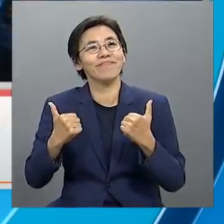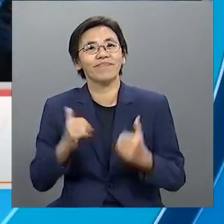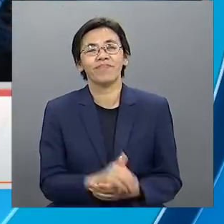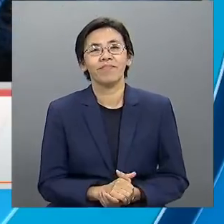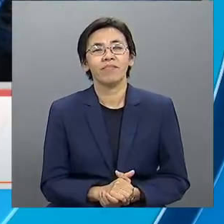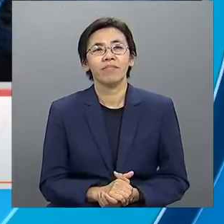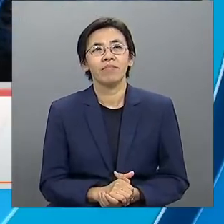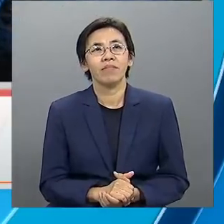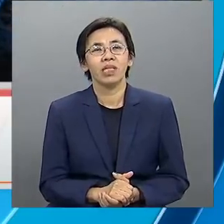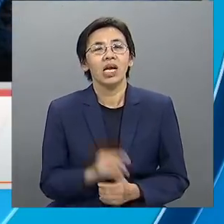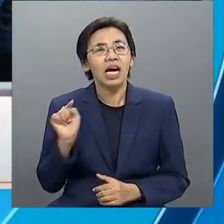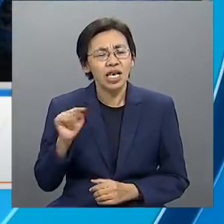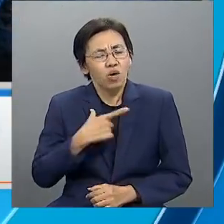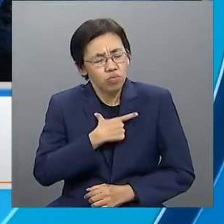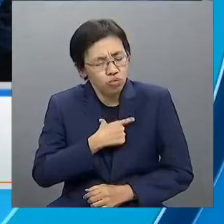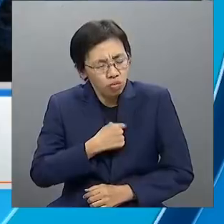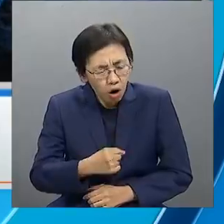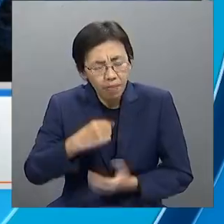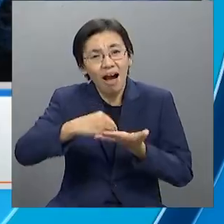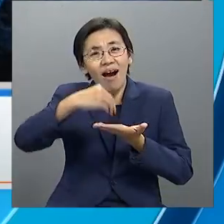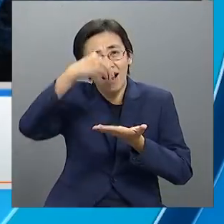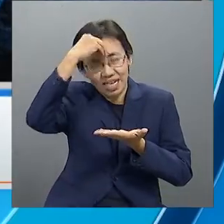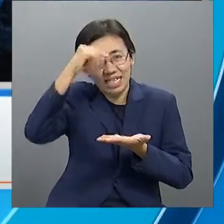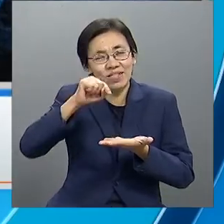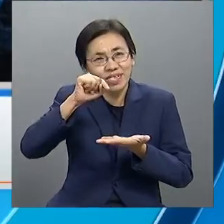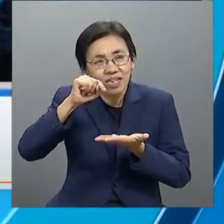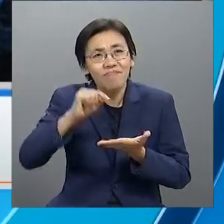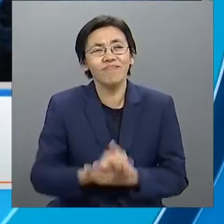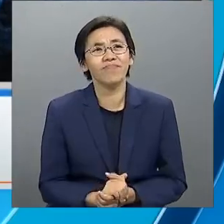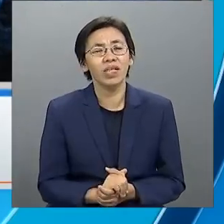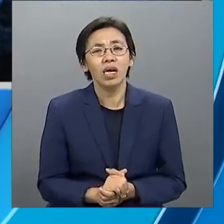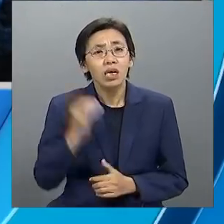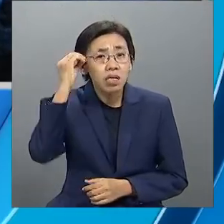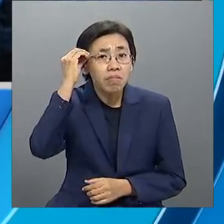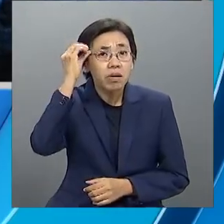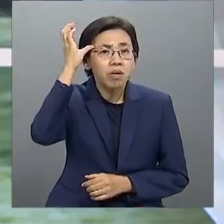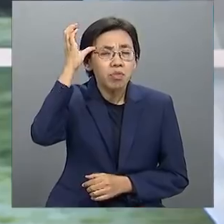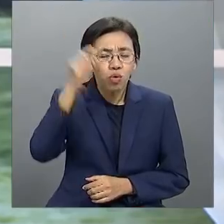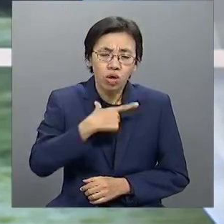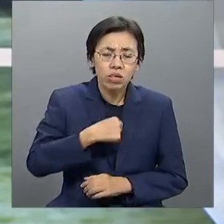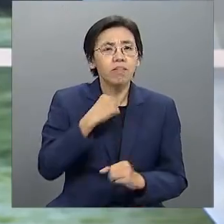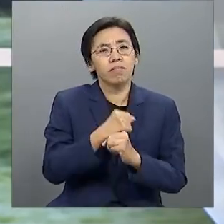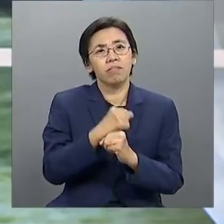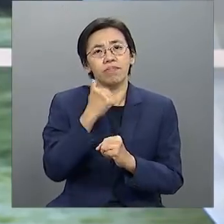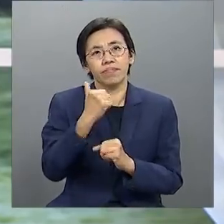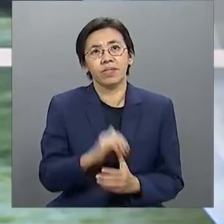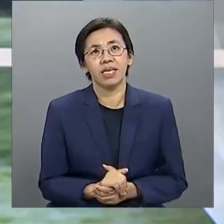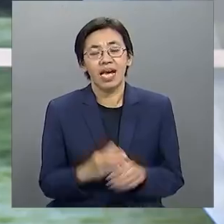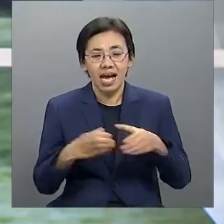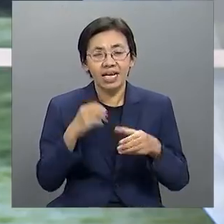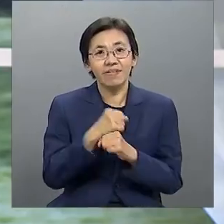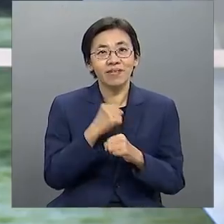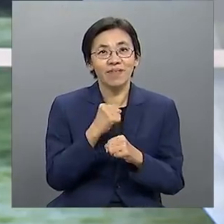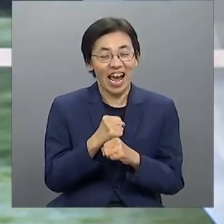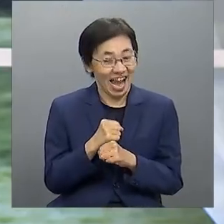ป็นสิ่งที่ตัวเองชอบแล้วก็เรียนมาด้วยโอ้ตอบโจทย์แม่อยู่ไหนมีความรู้แล้วก็เป็นสิ่งที่ชอบทำได้หมด เดี๋ยวส่งเดี๋ยวให้ทีมงานส่งพี่ต๊อบไปละกันที่จังหวัดกำแ